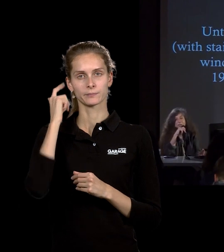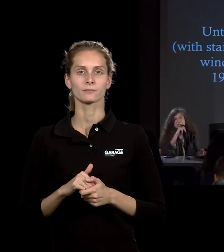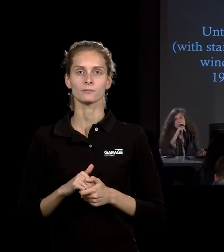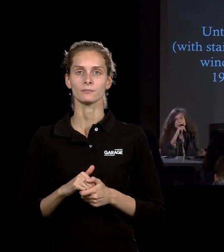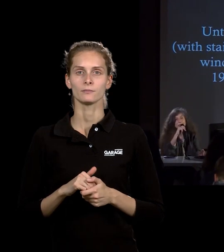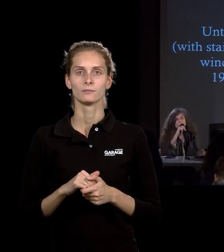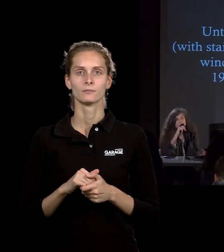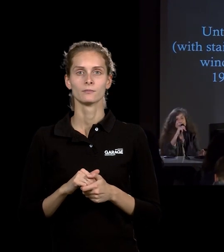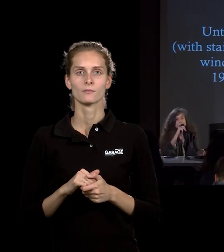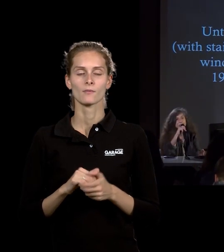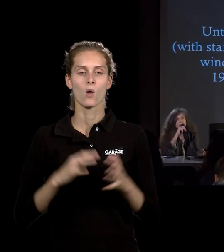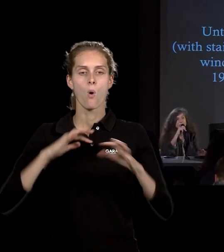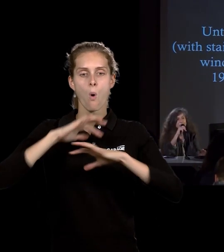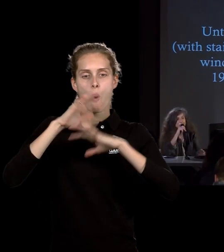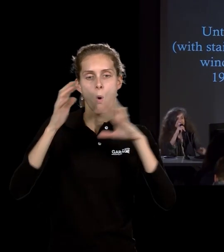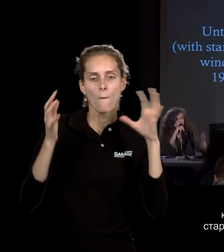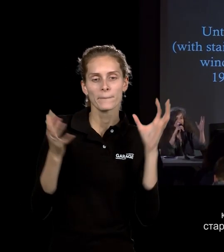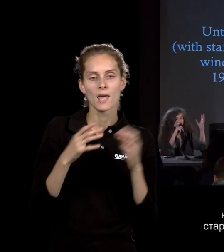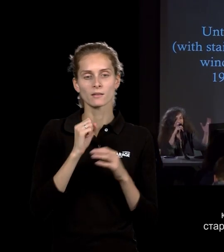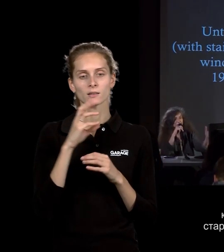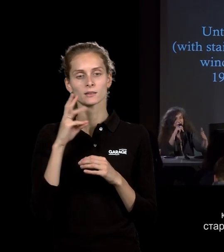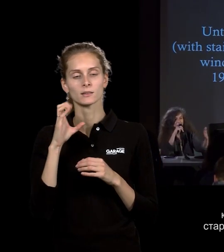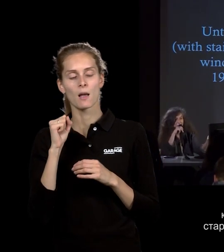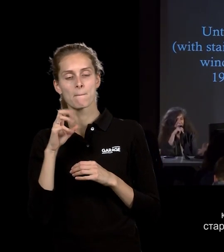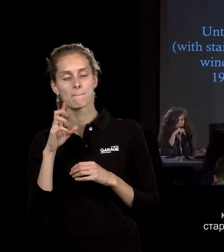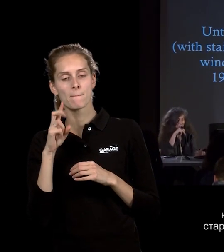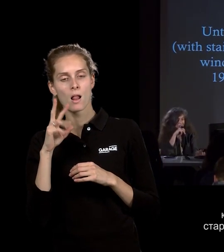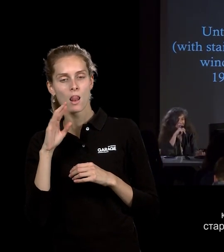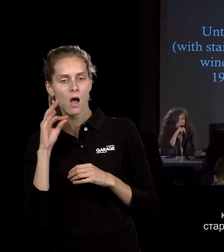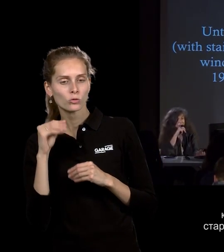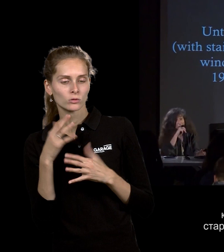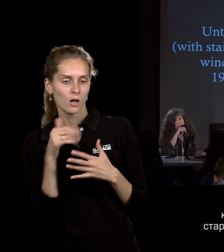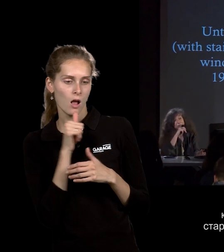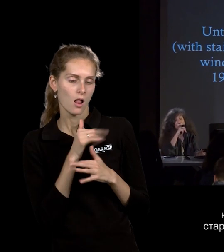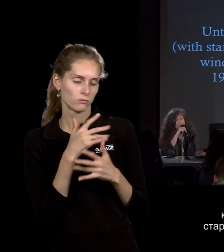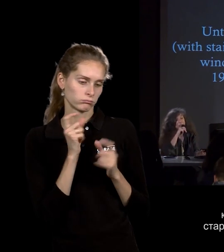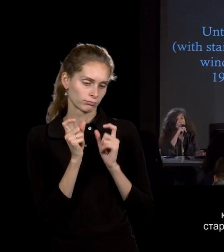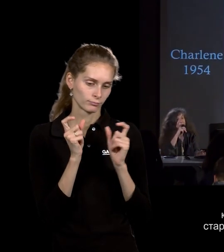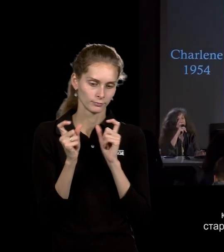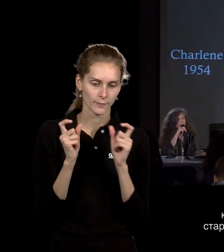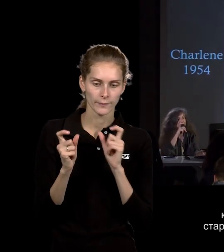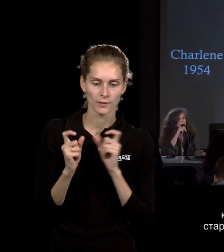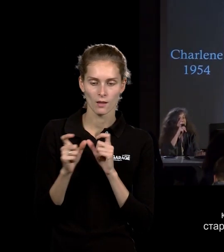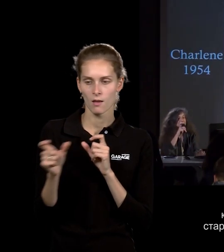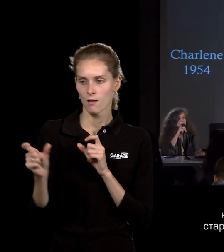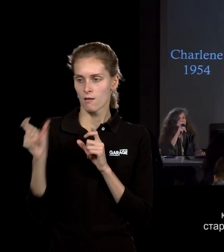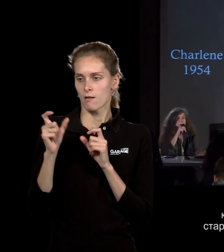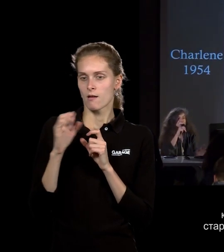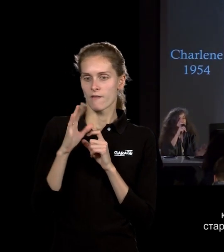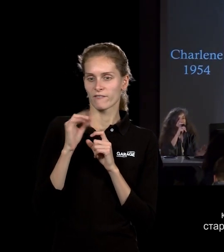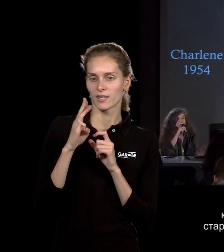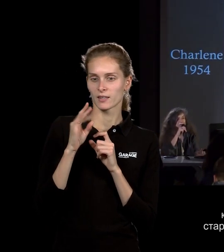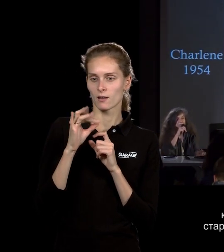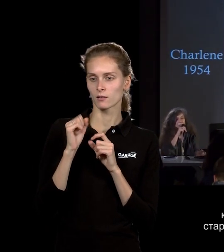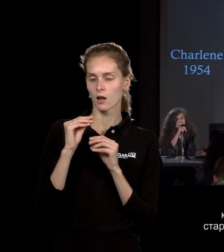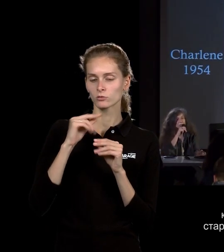ассамбляжами, содержащими все возможные элементы. Вот кусок витража, о котором дописано, который продолжается в картине. Тоже